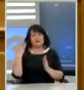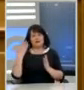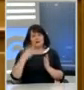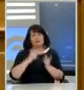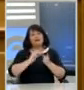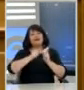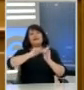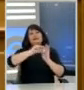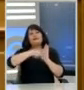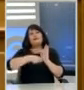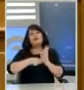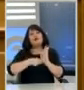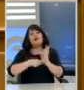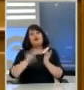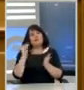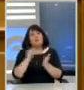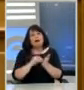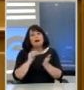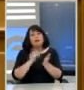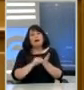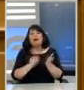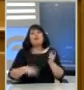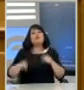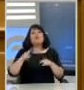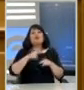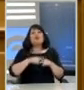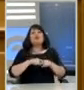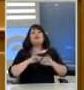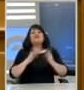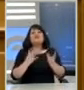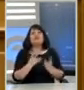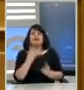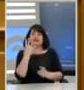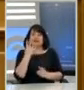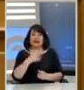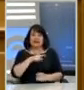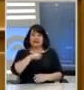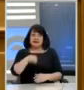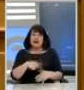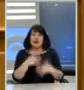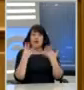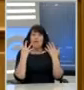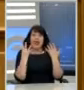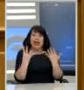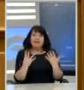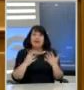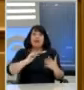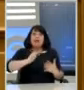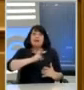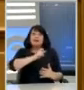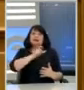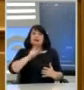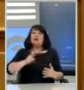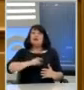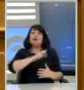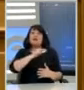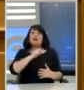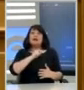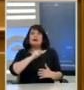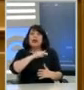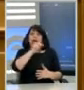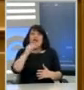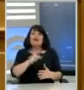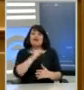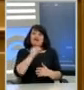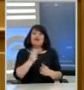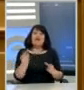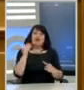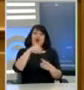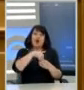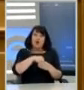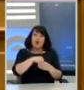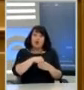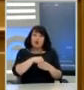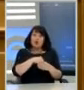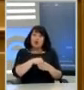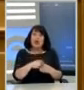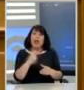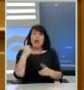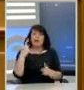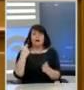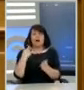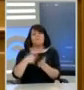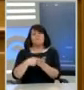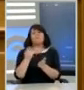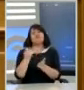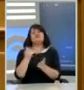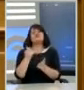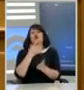ακόμα. Με μέτρα 4,9 δισεκατομμύρια για τους πολίτες, με περικοπή ενός μισθού για